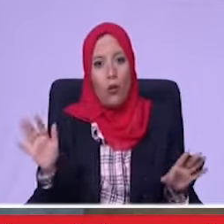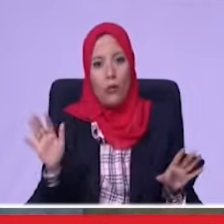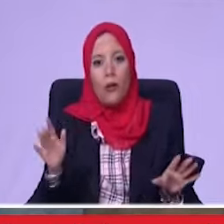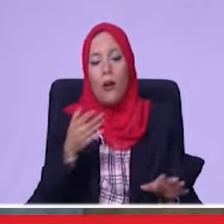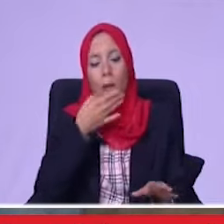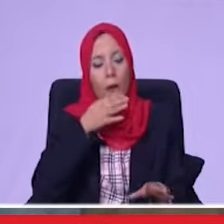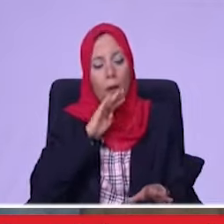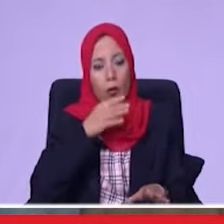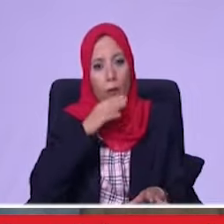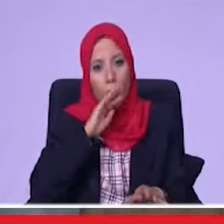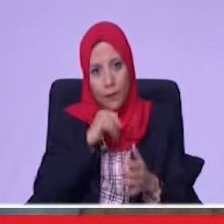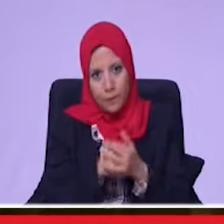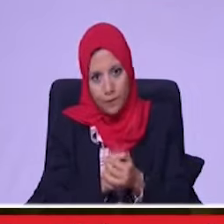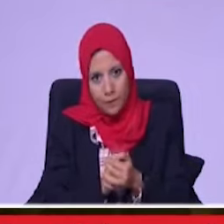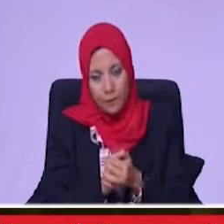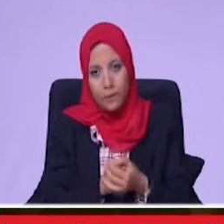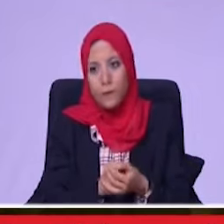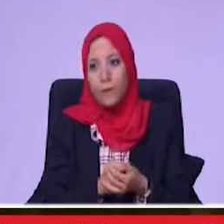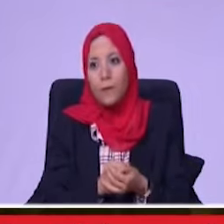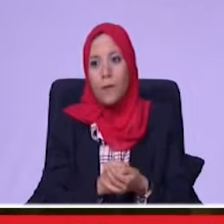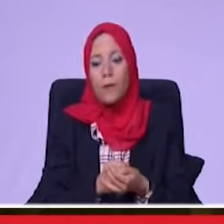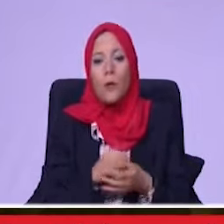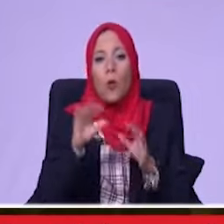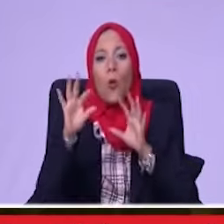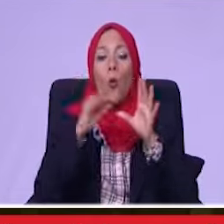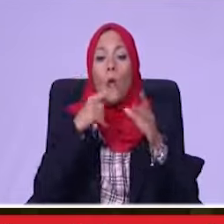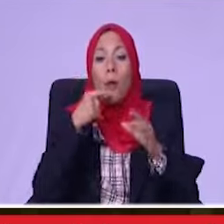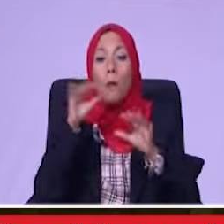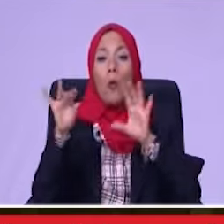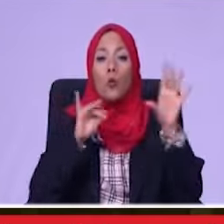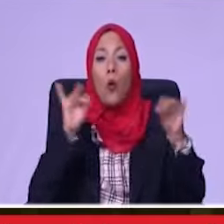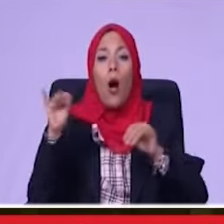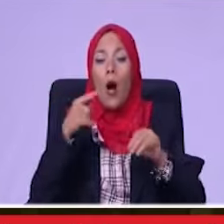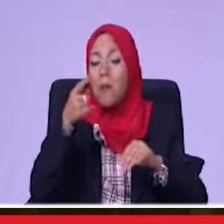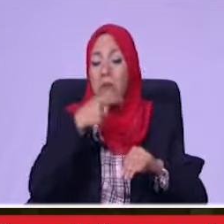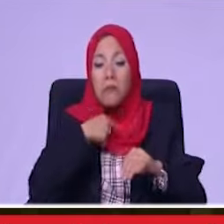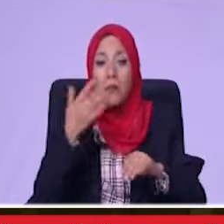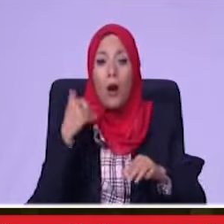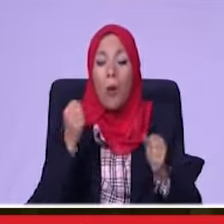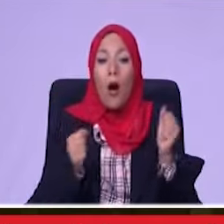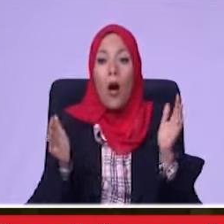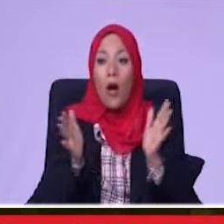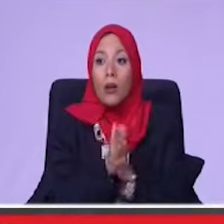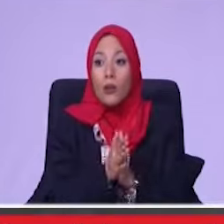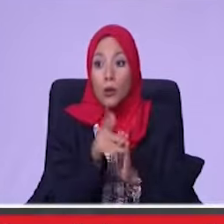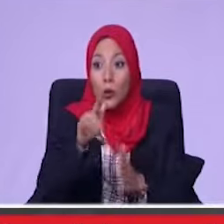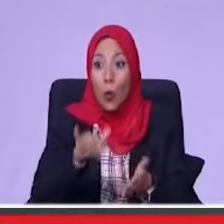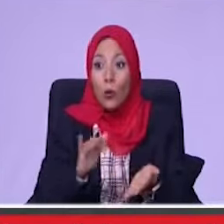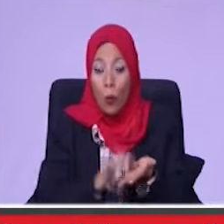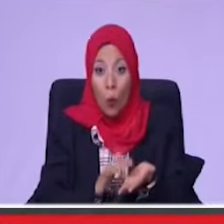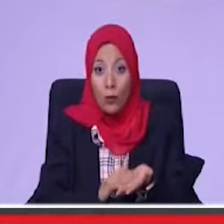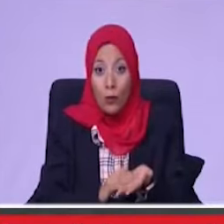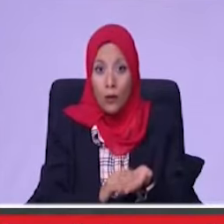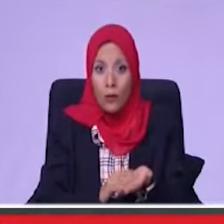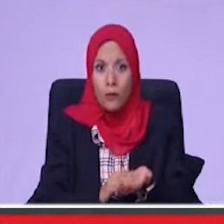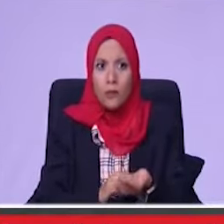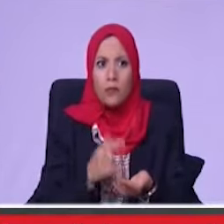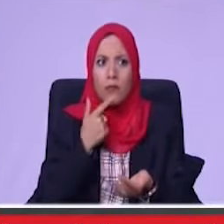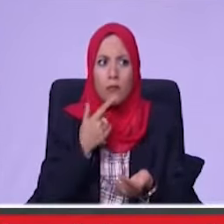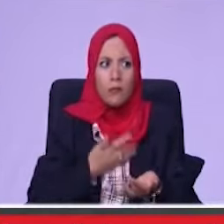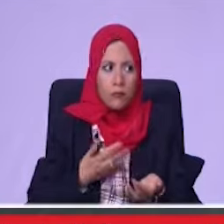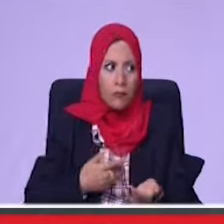لله. عبد الرحيم احكي لي الموضوع ايه اللي حصل، يعني فاكر انت موضوع الحادثه صح؟ كنت موجود، كنت صغير ساعتها، كان عندي 5 سنين.